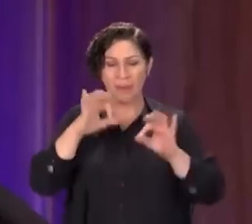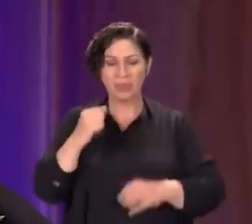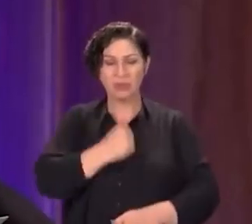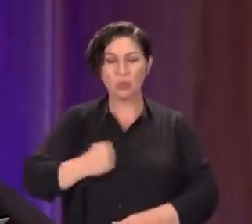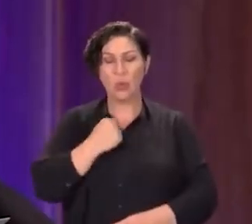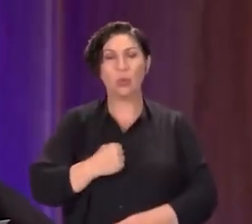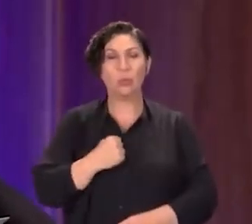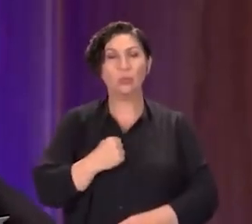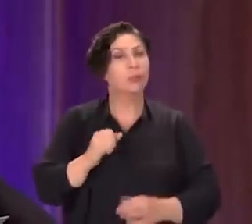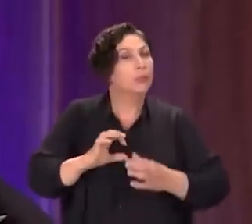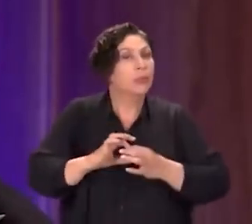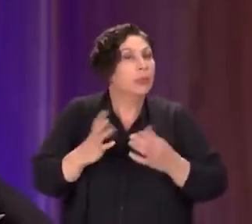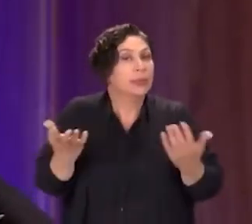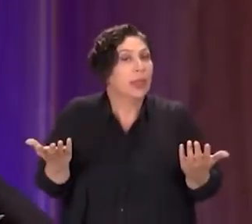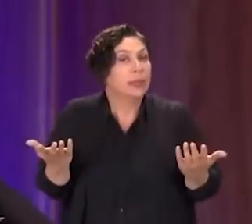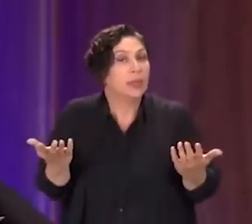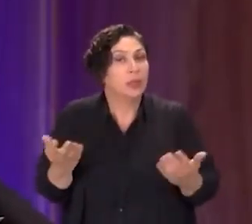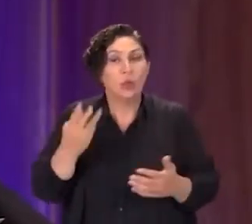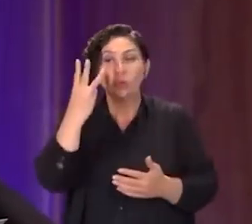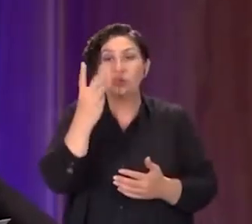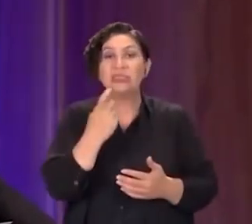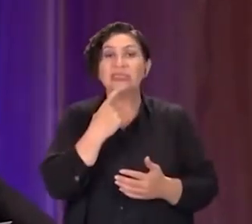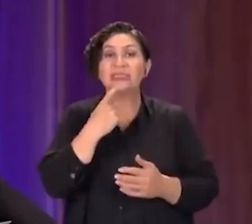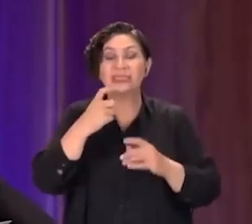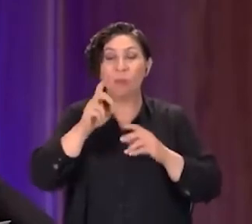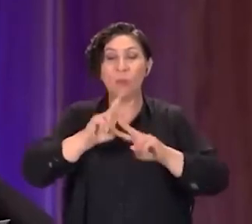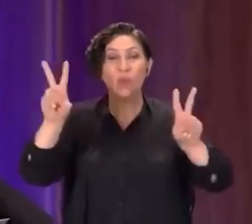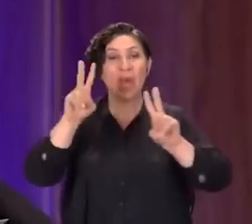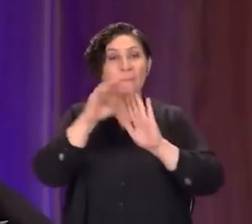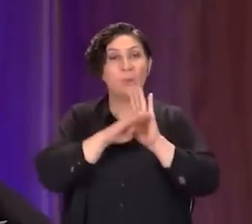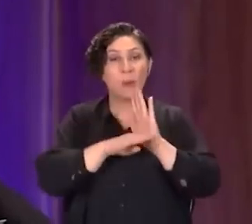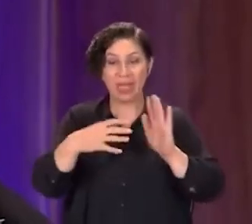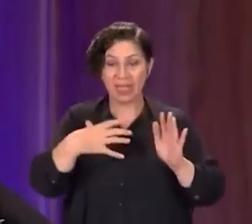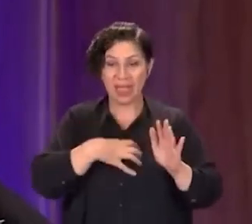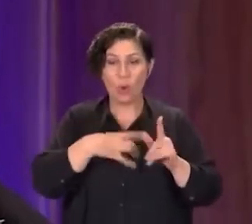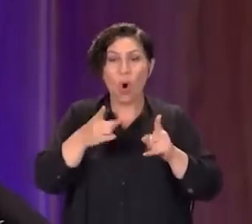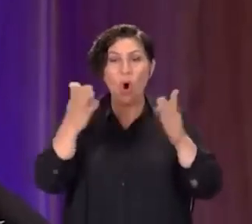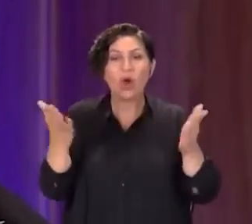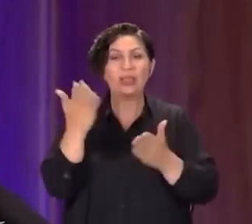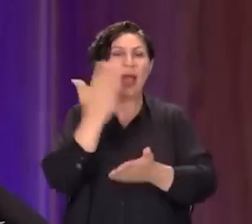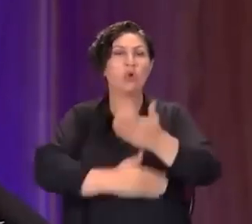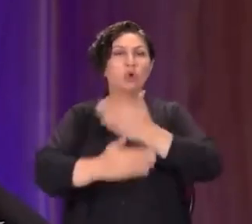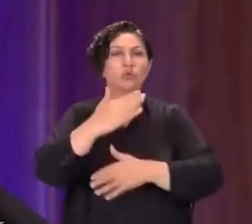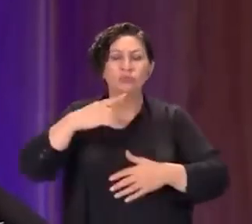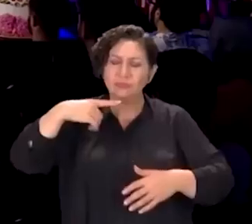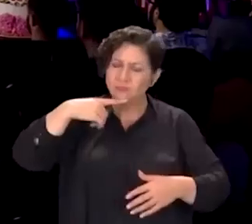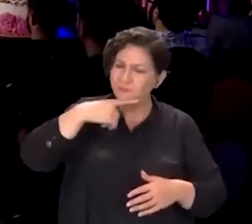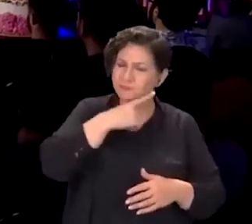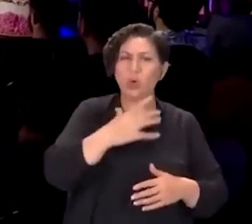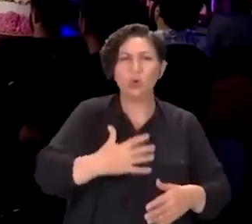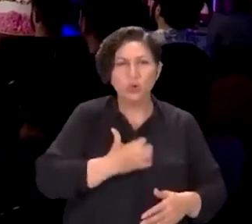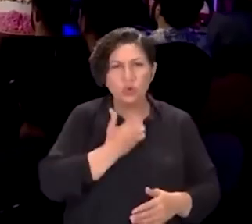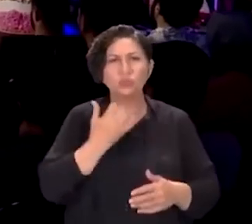kızıyorum. Neden 3 yıl yaptığım moda programında kendimi o kadar yordum, yıprattım,